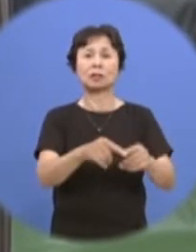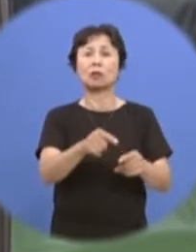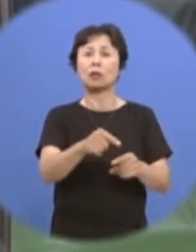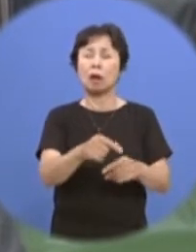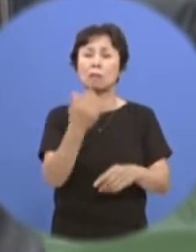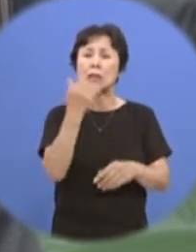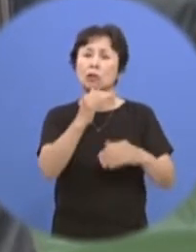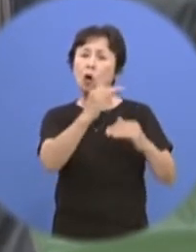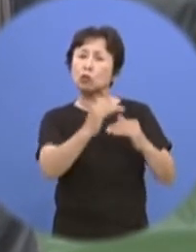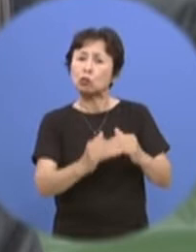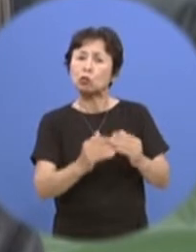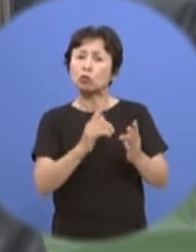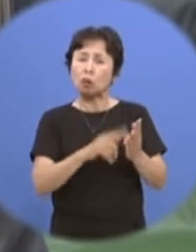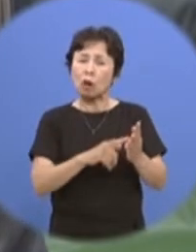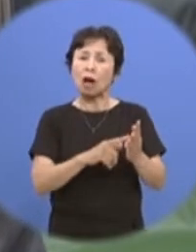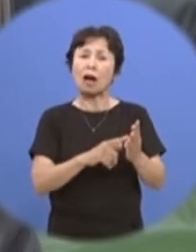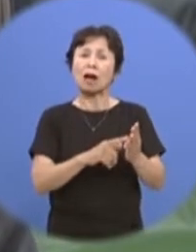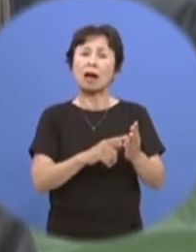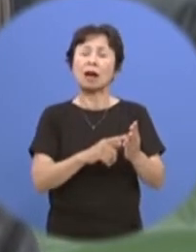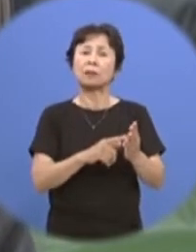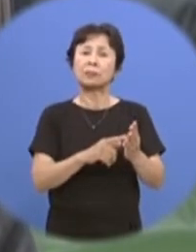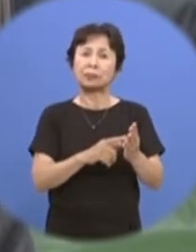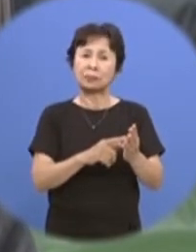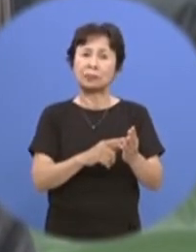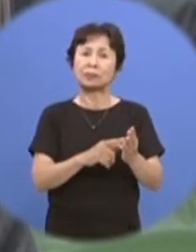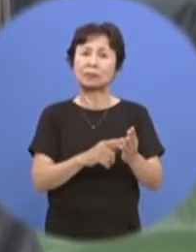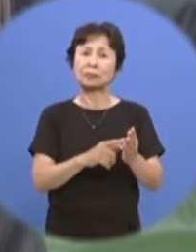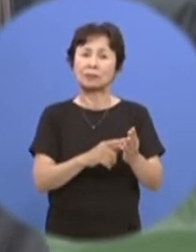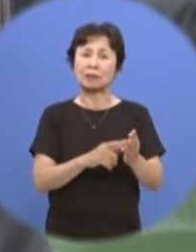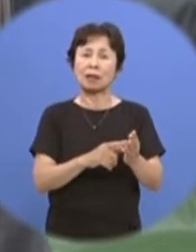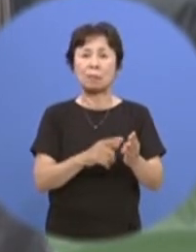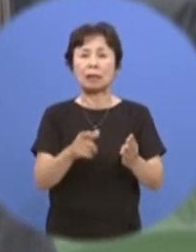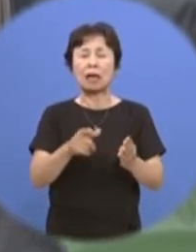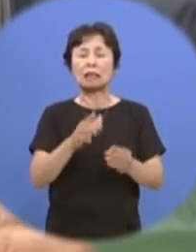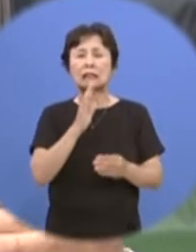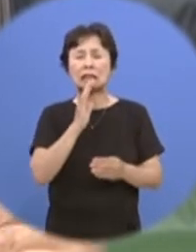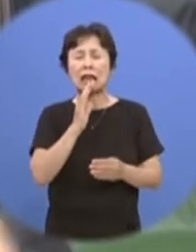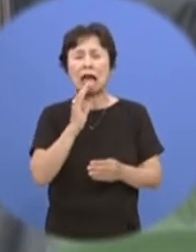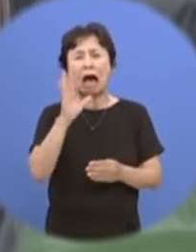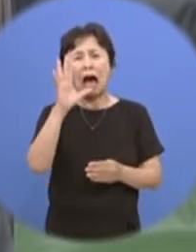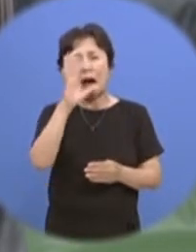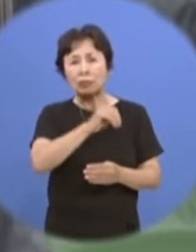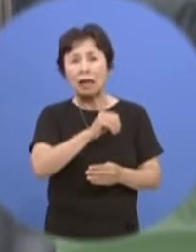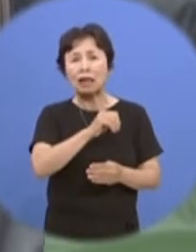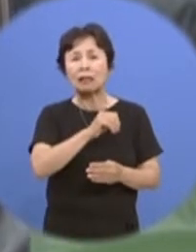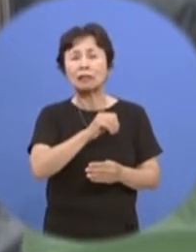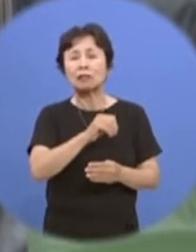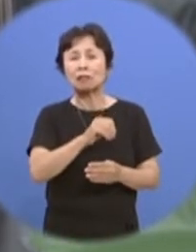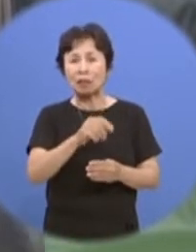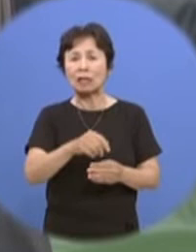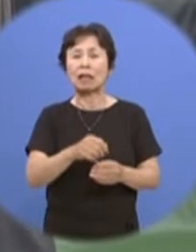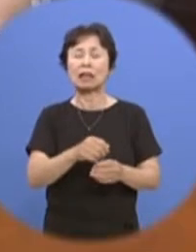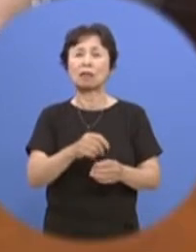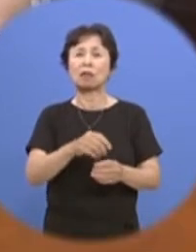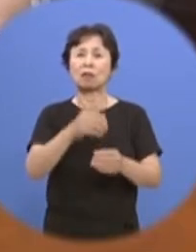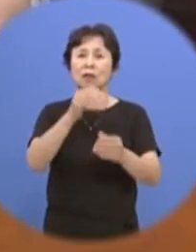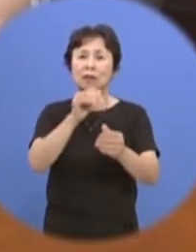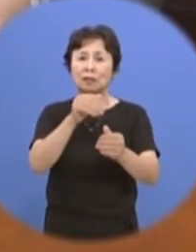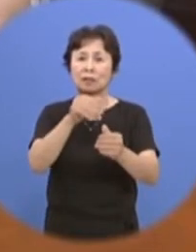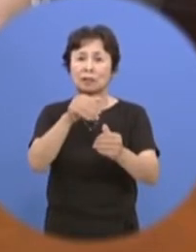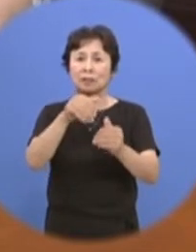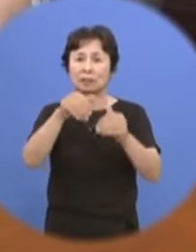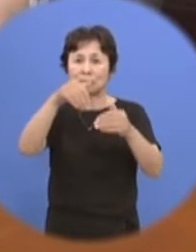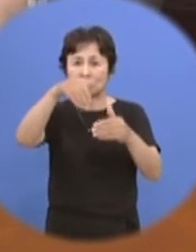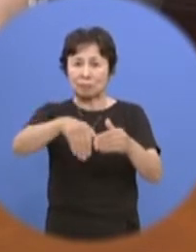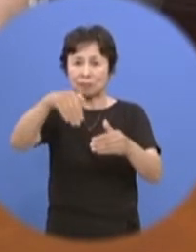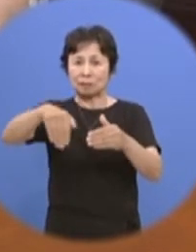はい、 それから実際にこれはもうすでに危ないなといった時は、例えばパイルを打ち込んだりしてですね、地滑りを止